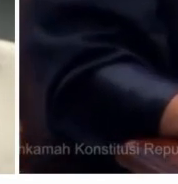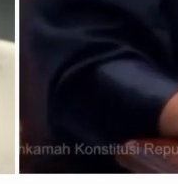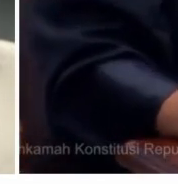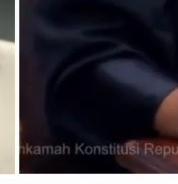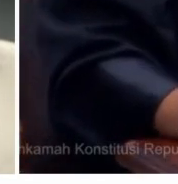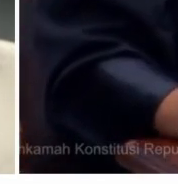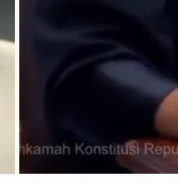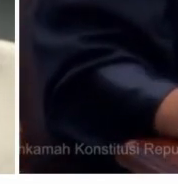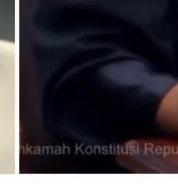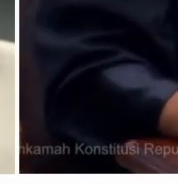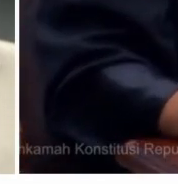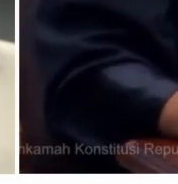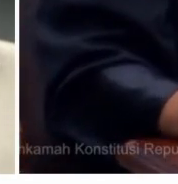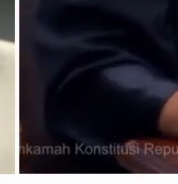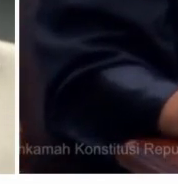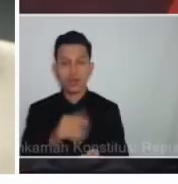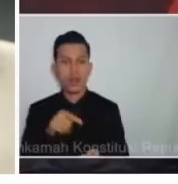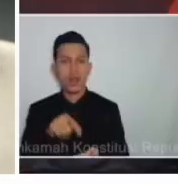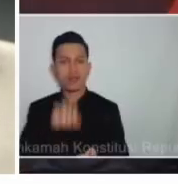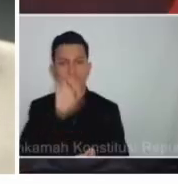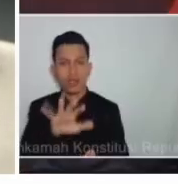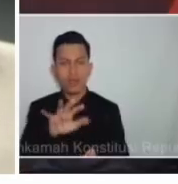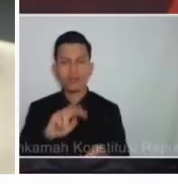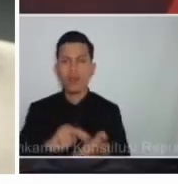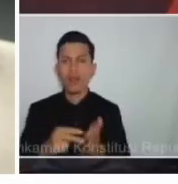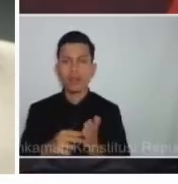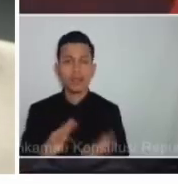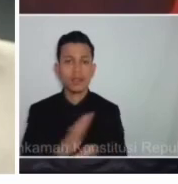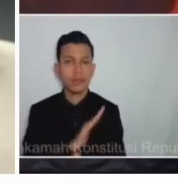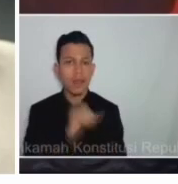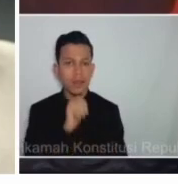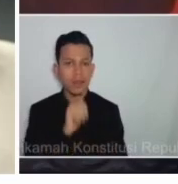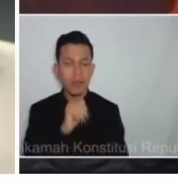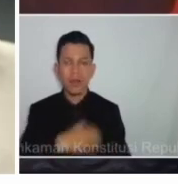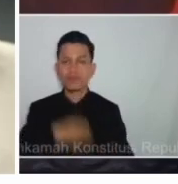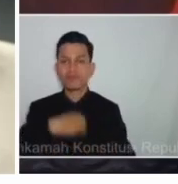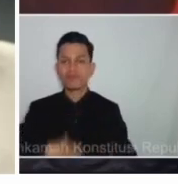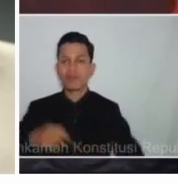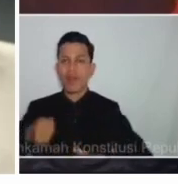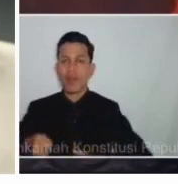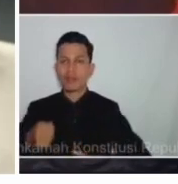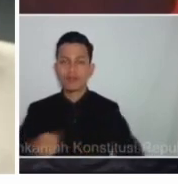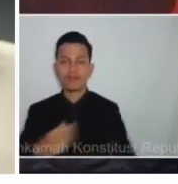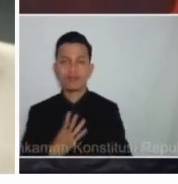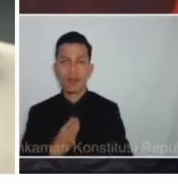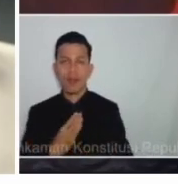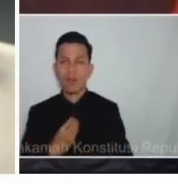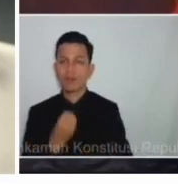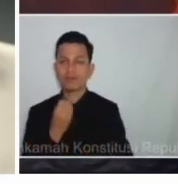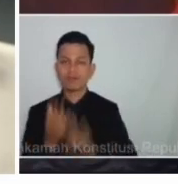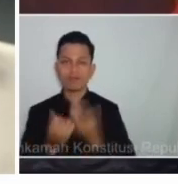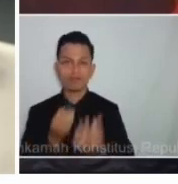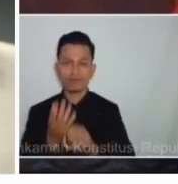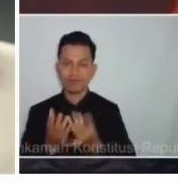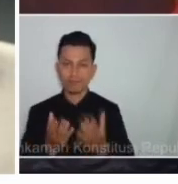Ri bisa terus konsolidasi menyangkut soal ee perjalanan dari ee perdebatan yang